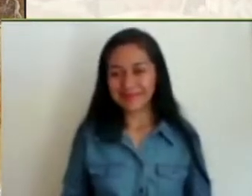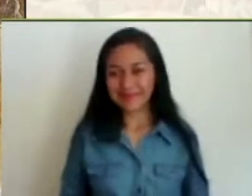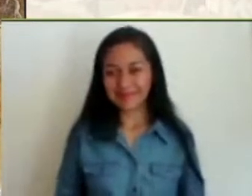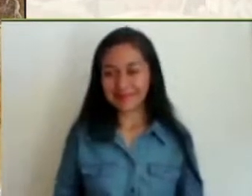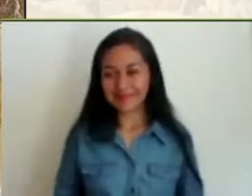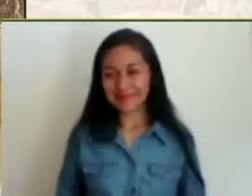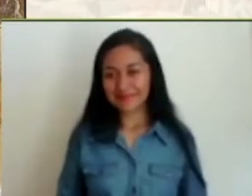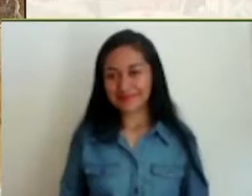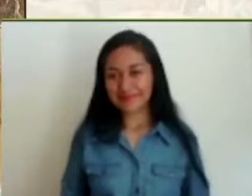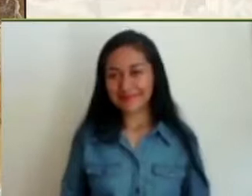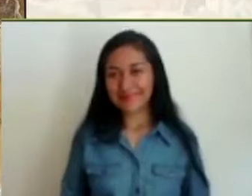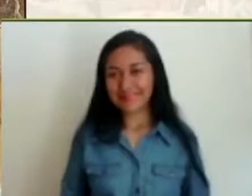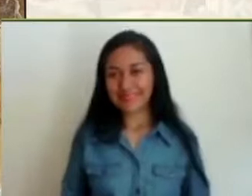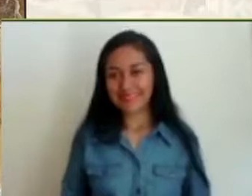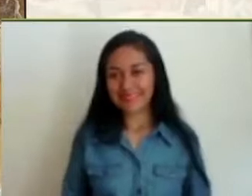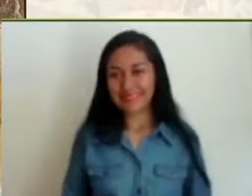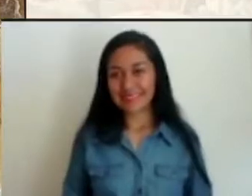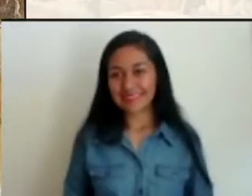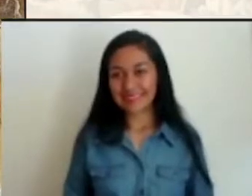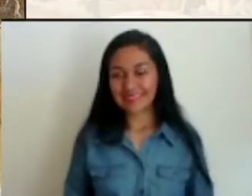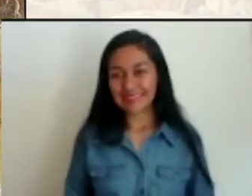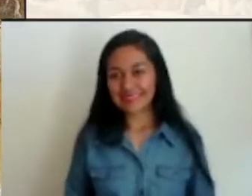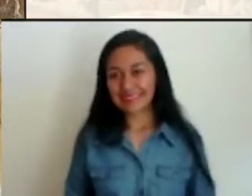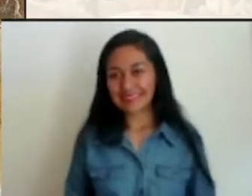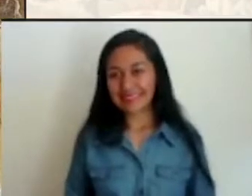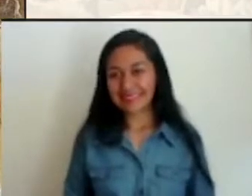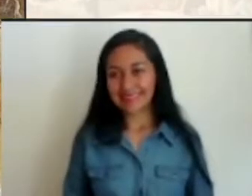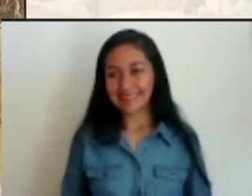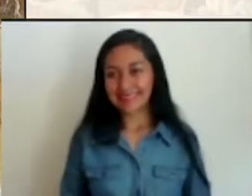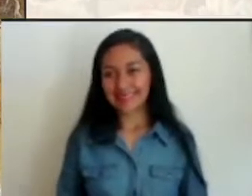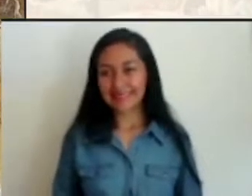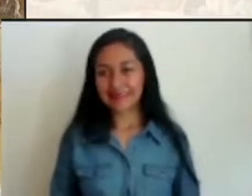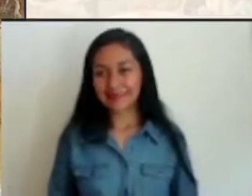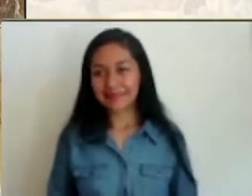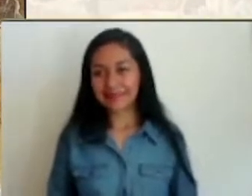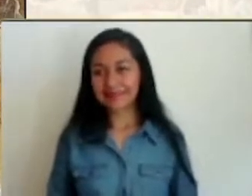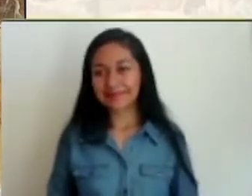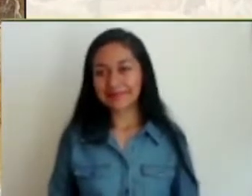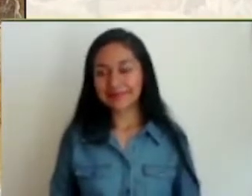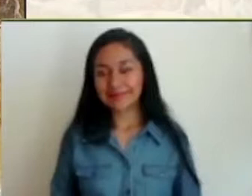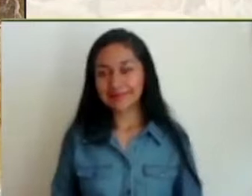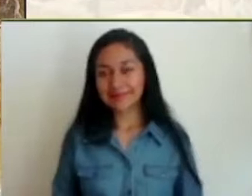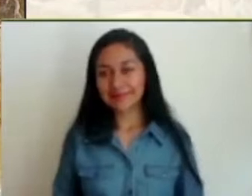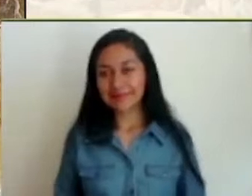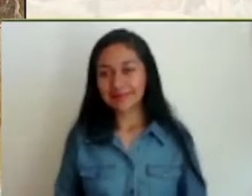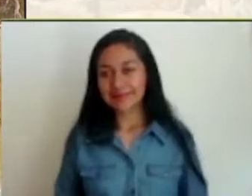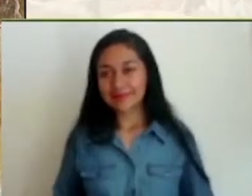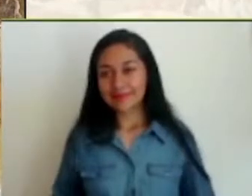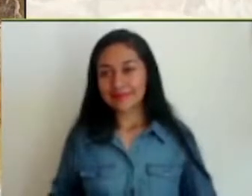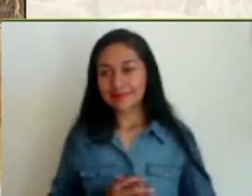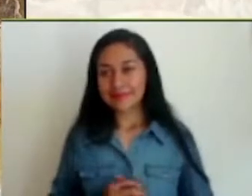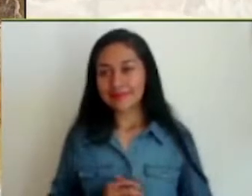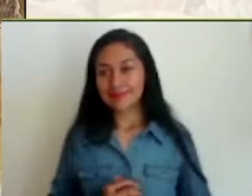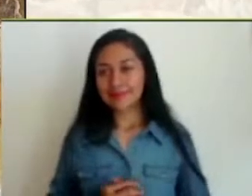condizioni politico-economiche del paese sono più difficili, anche a causa della competizione con la Repubblica